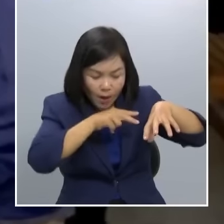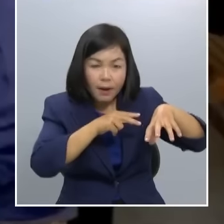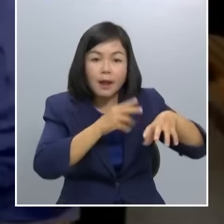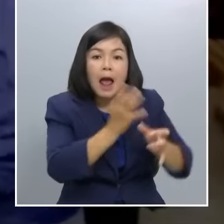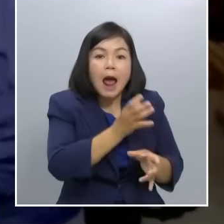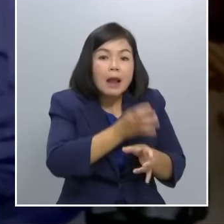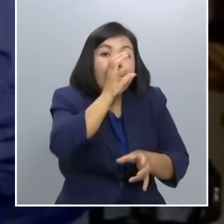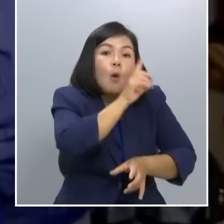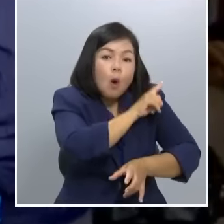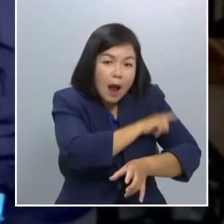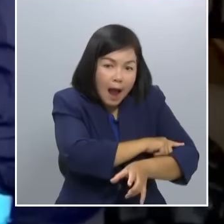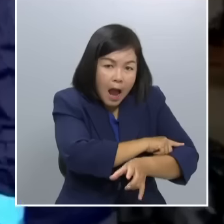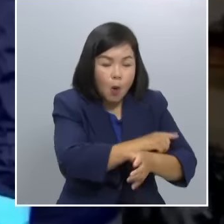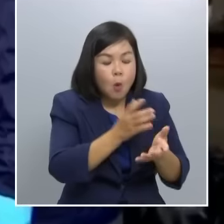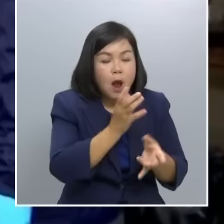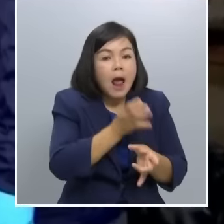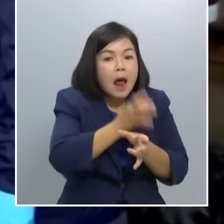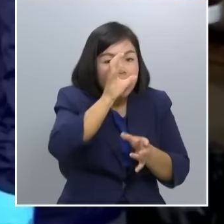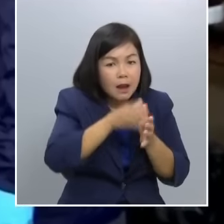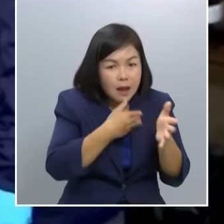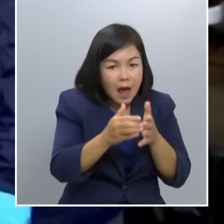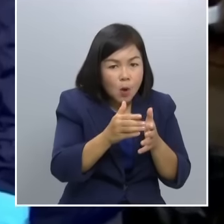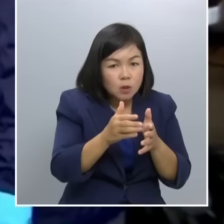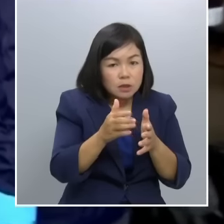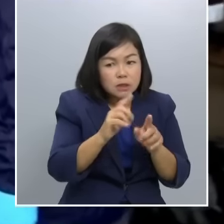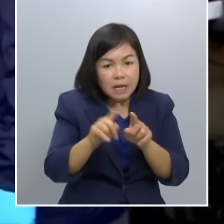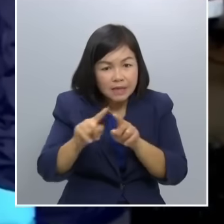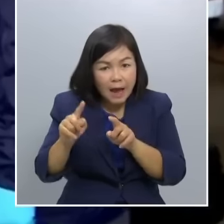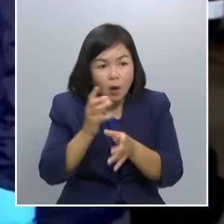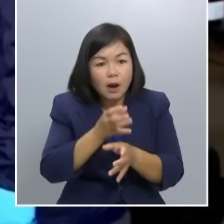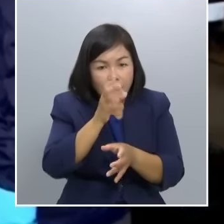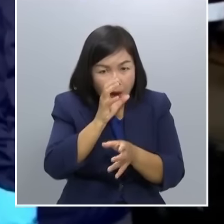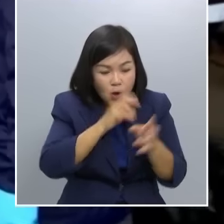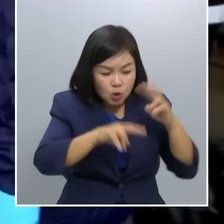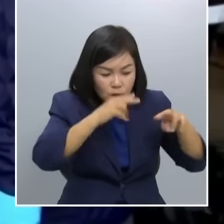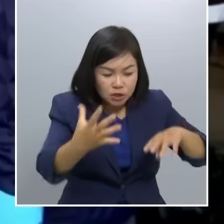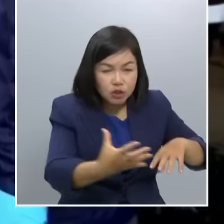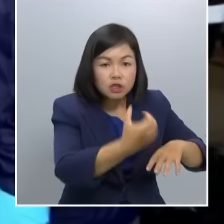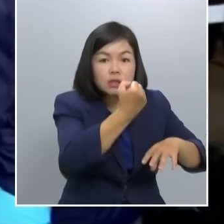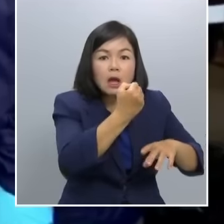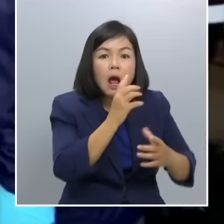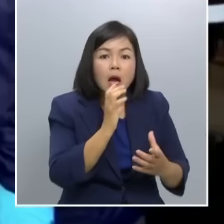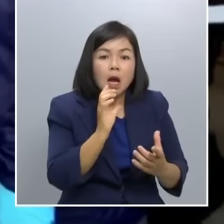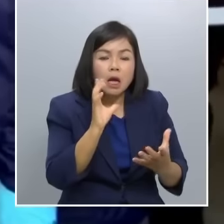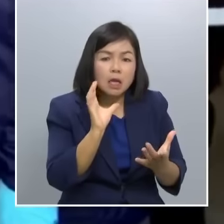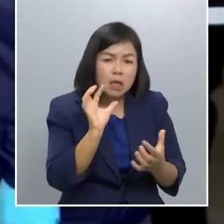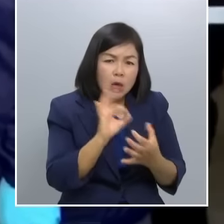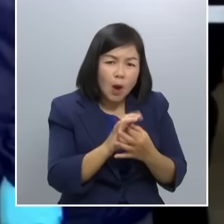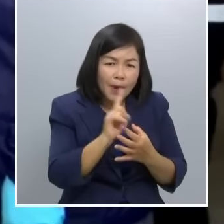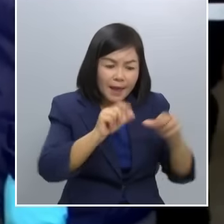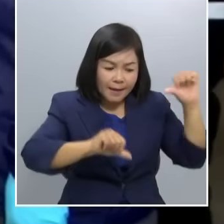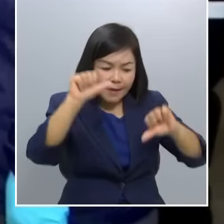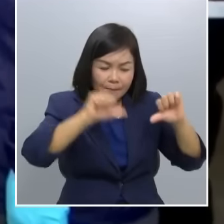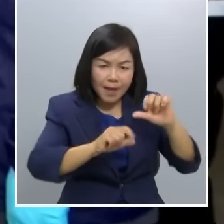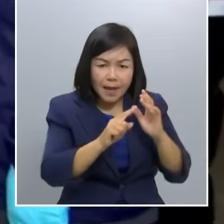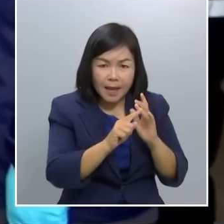สุราขาวสารเอทิแอลกอฮอล์และสารเมทิลแอลกอฮอล์นะครับที่เป็นส่วนผสมในการผลิตสุราขาวนะครับเพื่อพบ